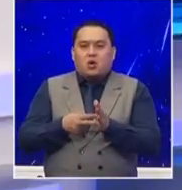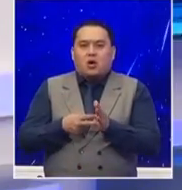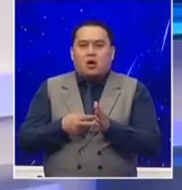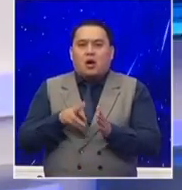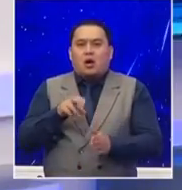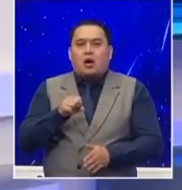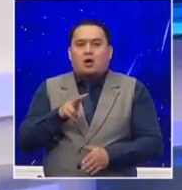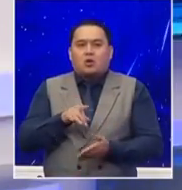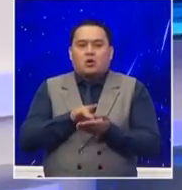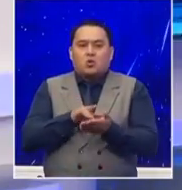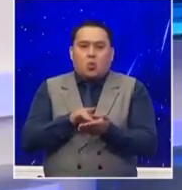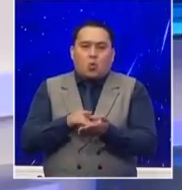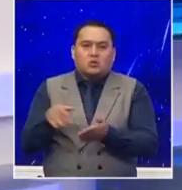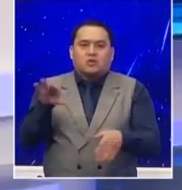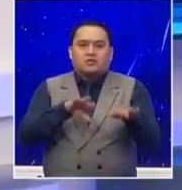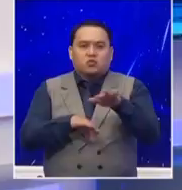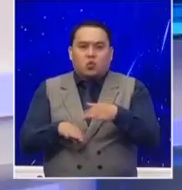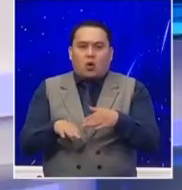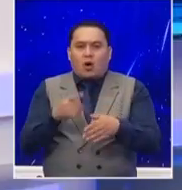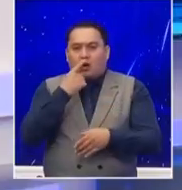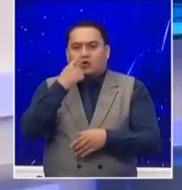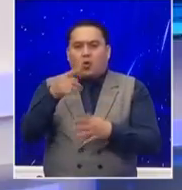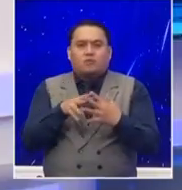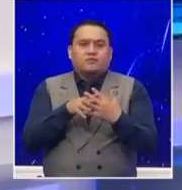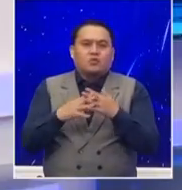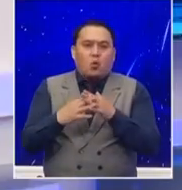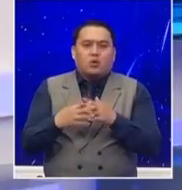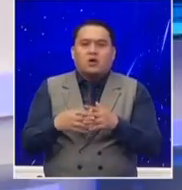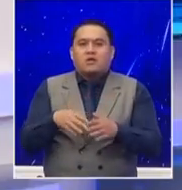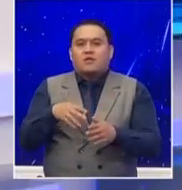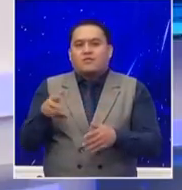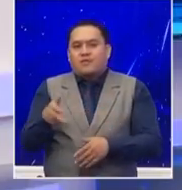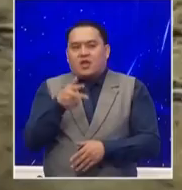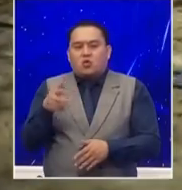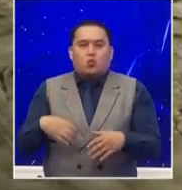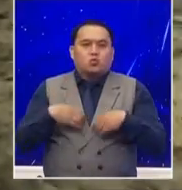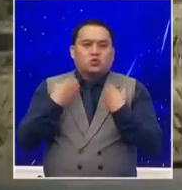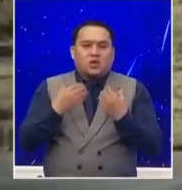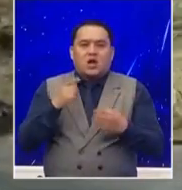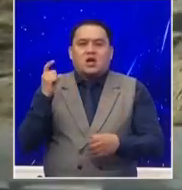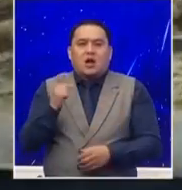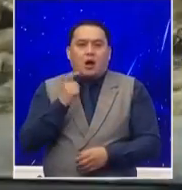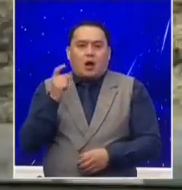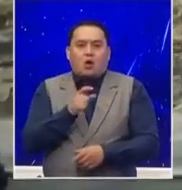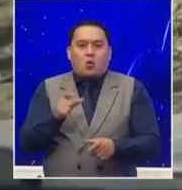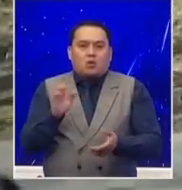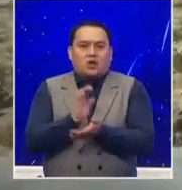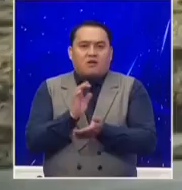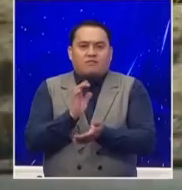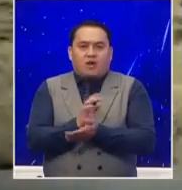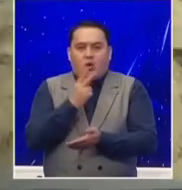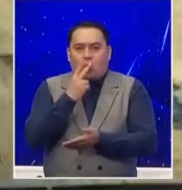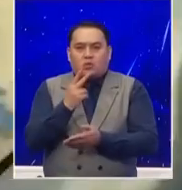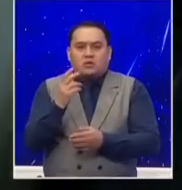Караге курортную зону. Впадина находится вдали от населенных пунктов. На видео, которое шокировало экологов, помимо хлама видны следы